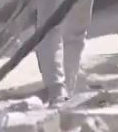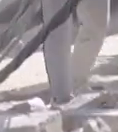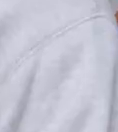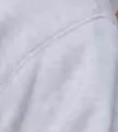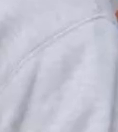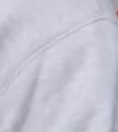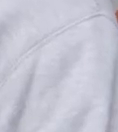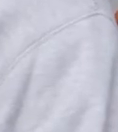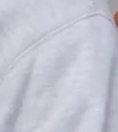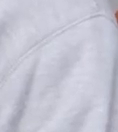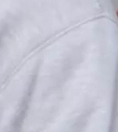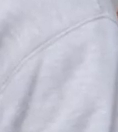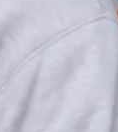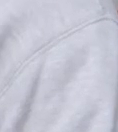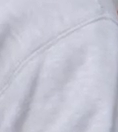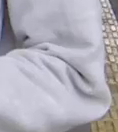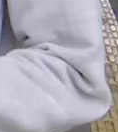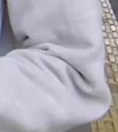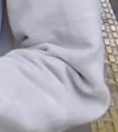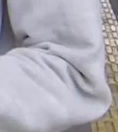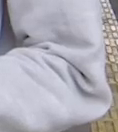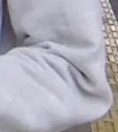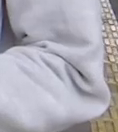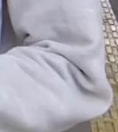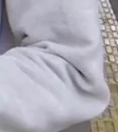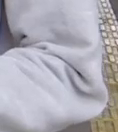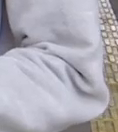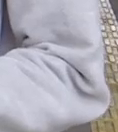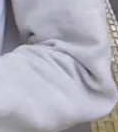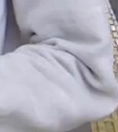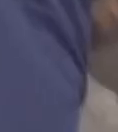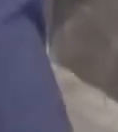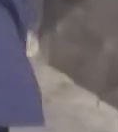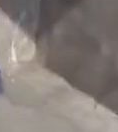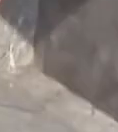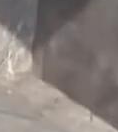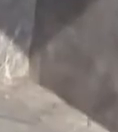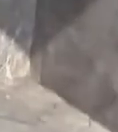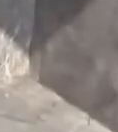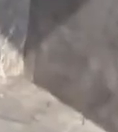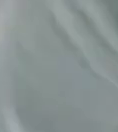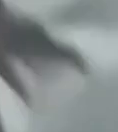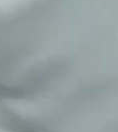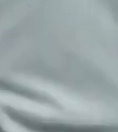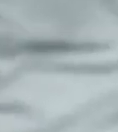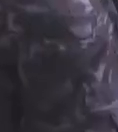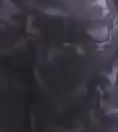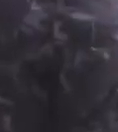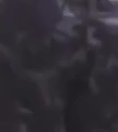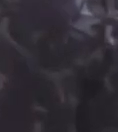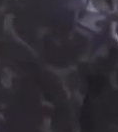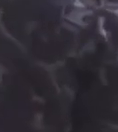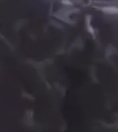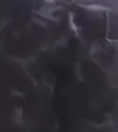hancur, keluarganya meninggal dan lain sebagainya. Menurut saya harus diselesaikan oleh pemerintah kedua belah pihak karena sebenarnya yang